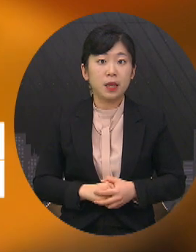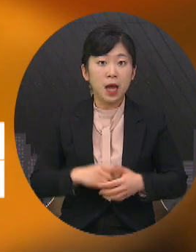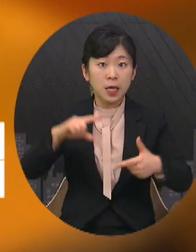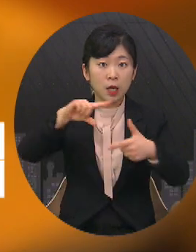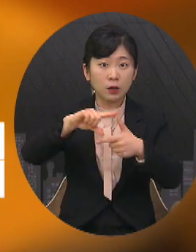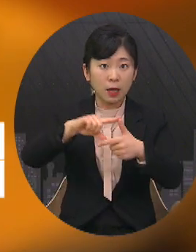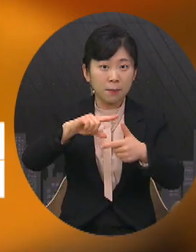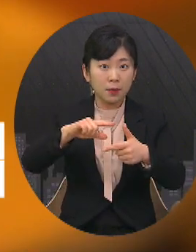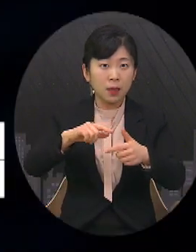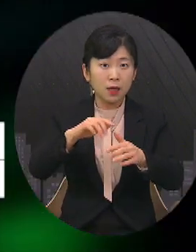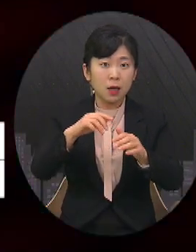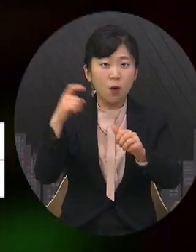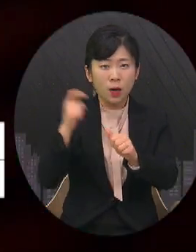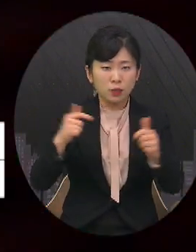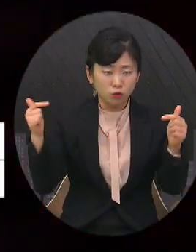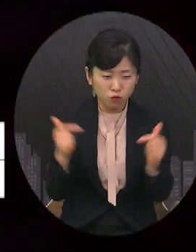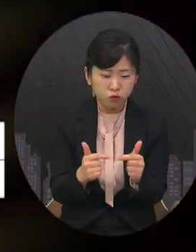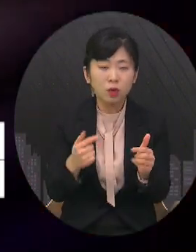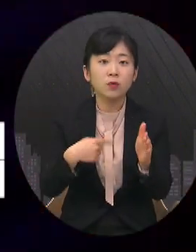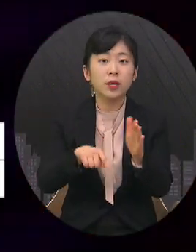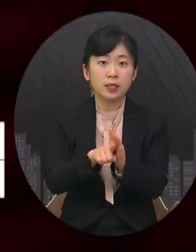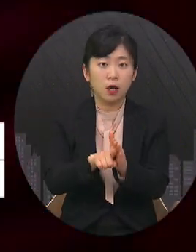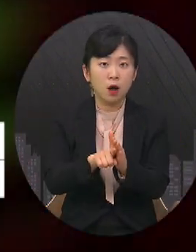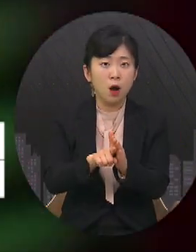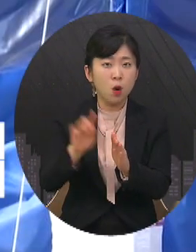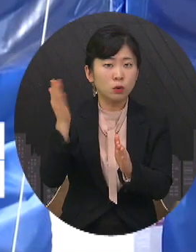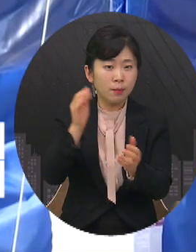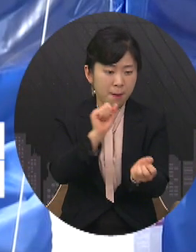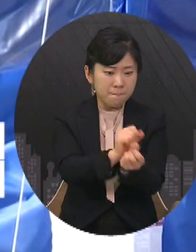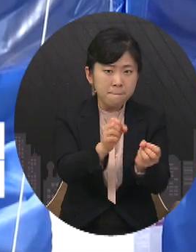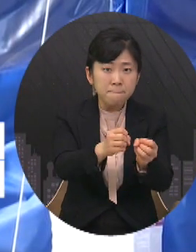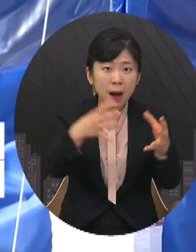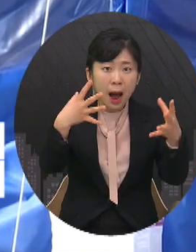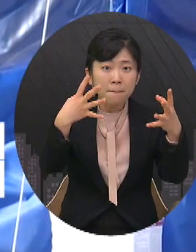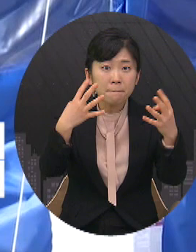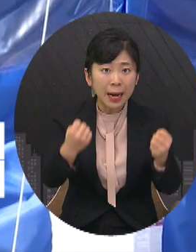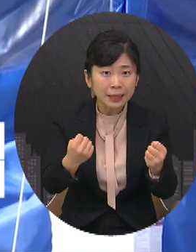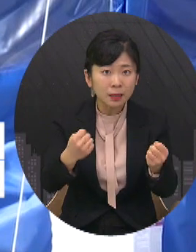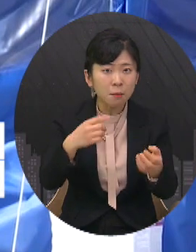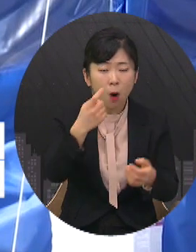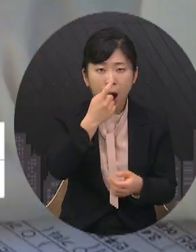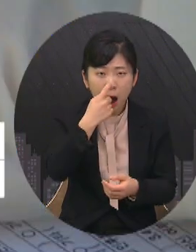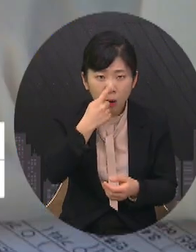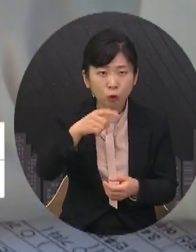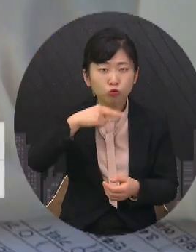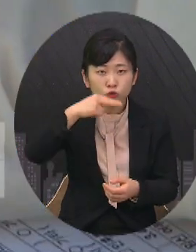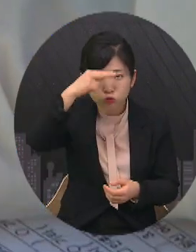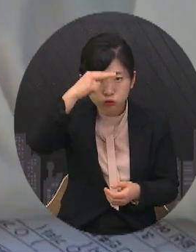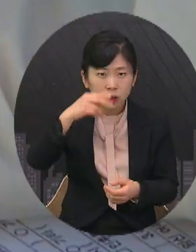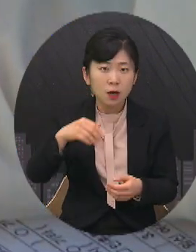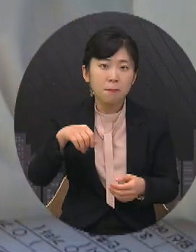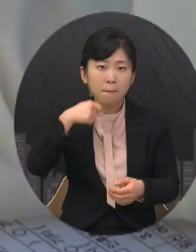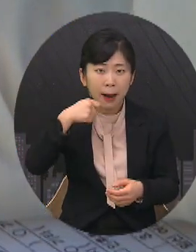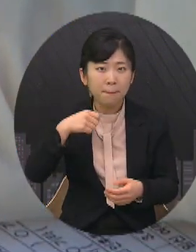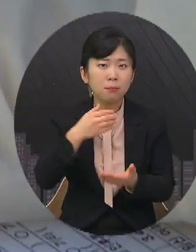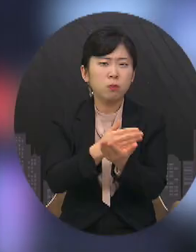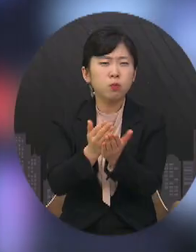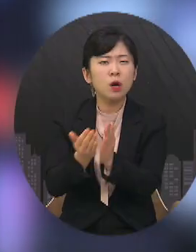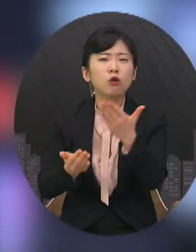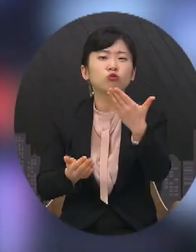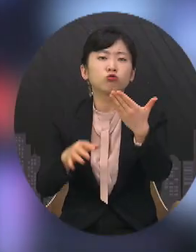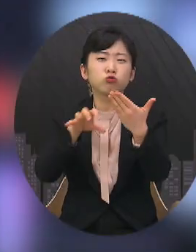증가세를 받기 위해 최근 집단 감염이 자주 일어나는 학원이나 유흥 시설 식당 등 9개 시설에 대해